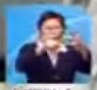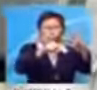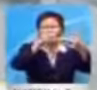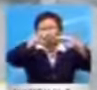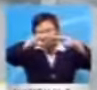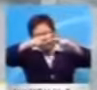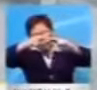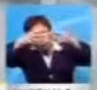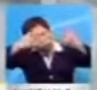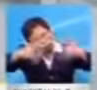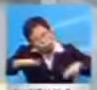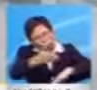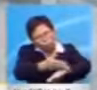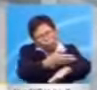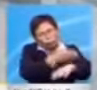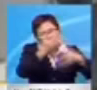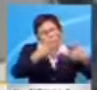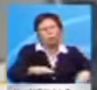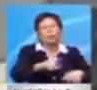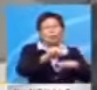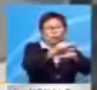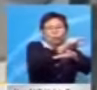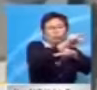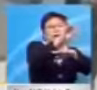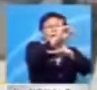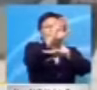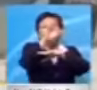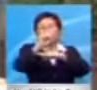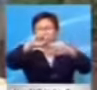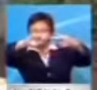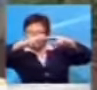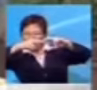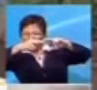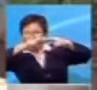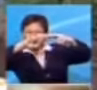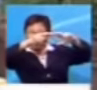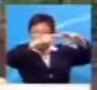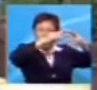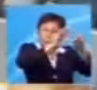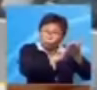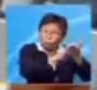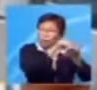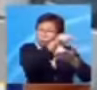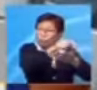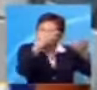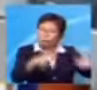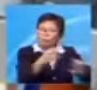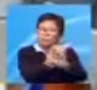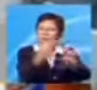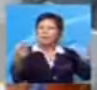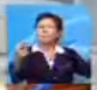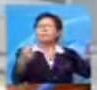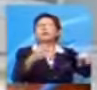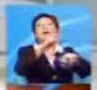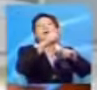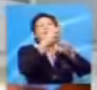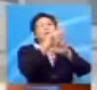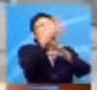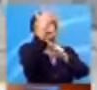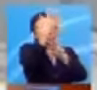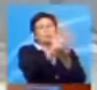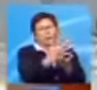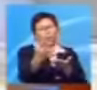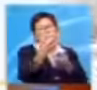dilaksanakan penggunaan IBS dalam proses membaik pulih kemudahan sekolah tersebut dapat disiapkan dalam Temp hanya